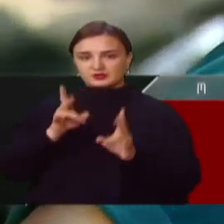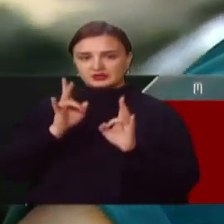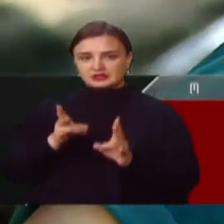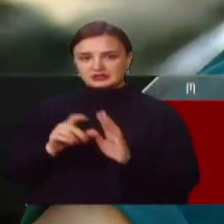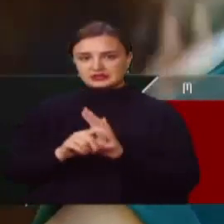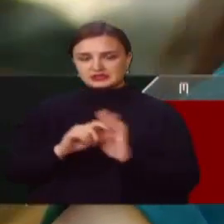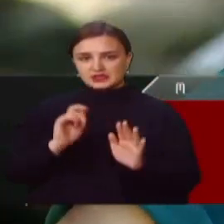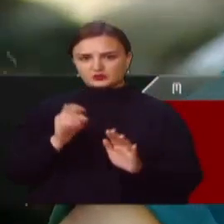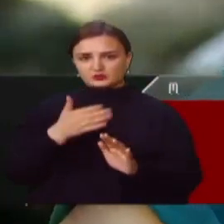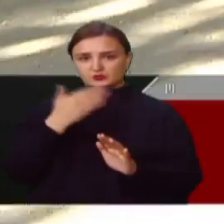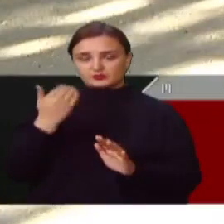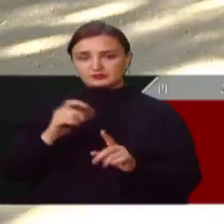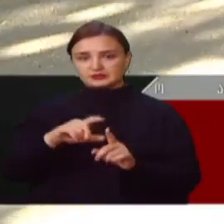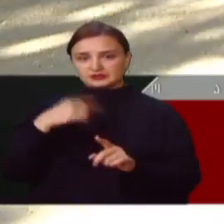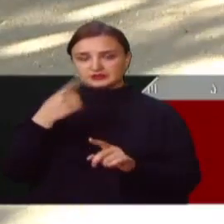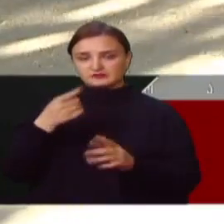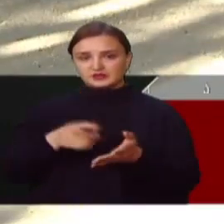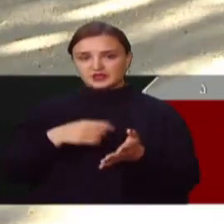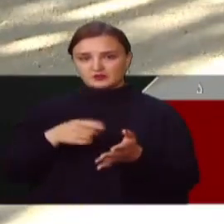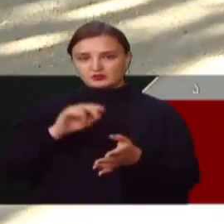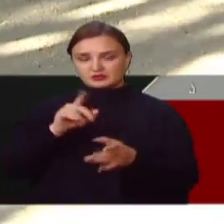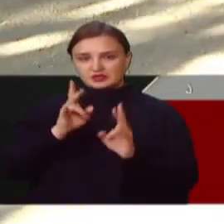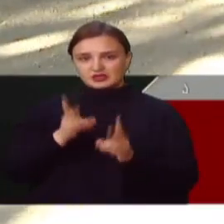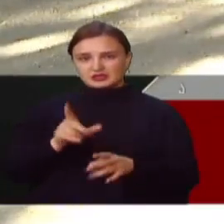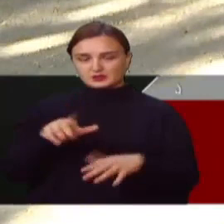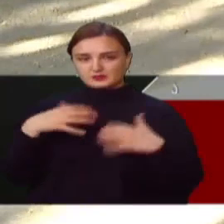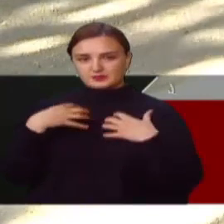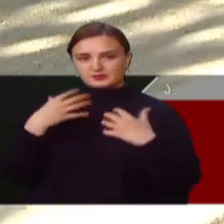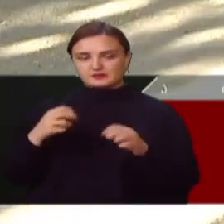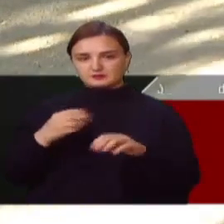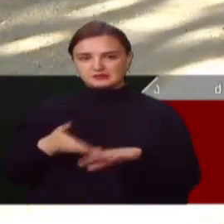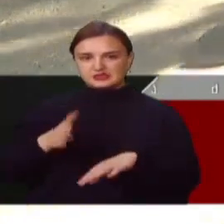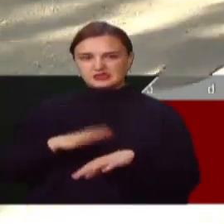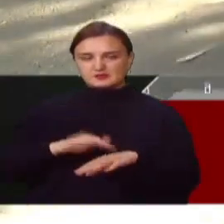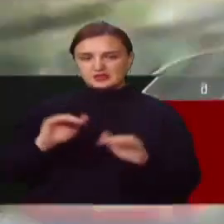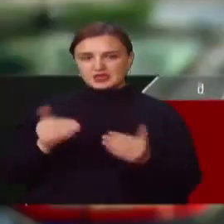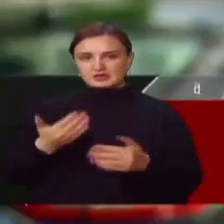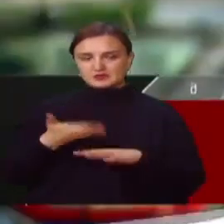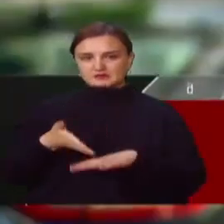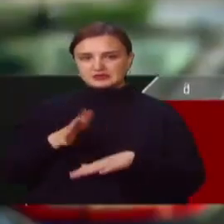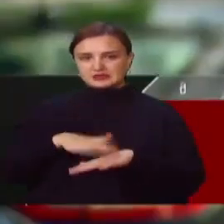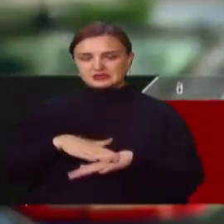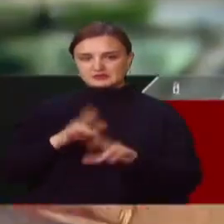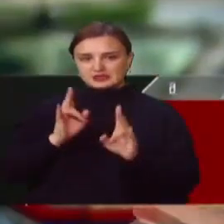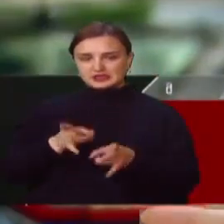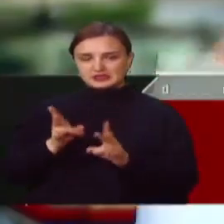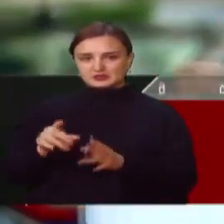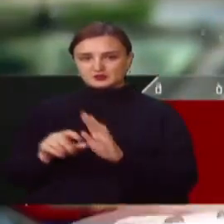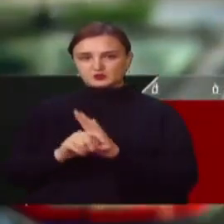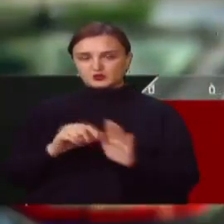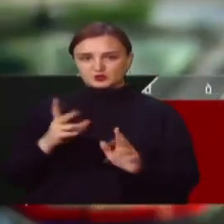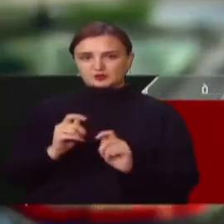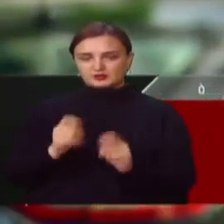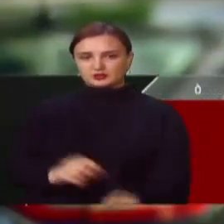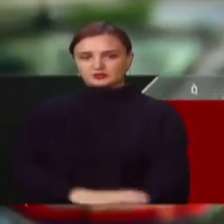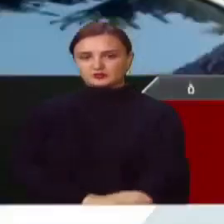აქვთ მინიჭებული. მისი განმარტებით, გამომძიებამ დაზარალებული სტატუსი ჯანმრთელობის განზრახ მძიმე ან ნაკლებად მძიმე დაზიანების მუხლით უნდა